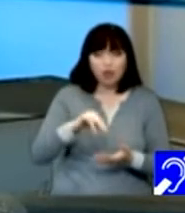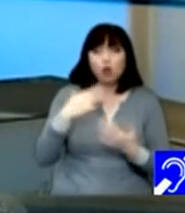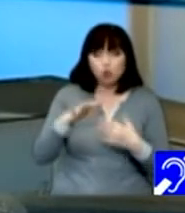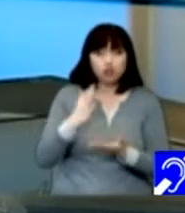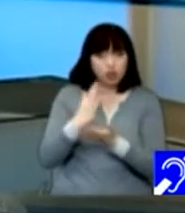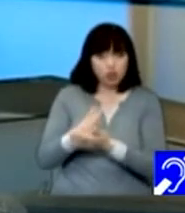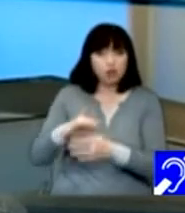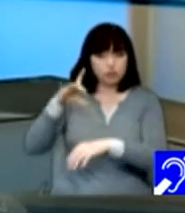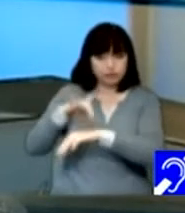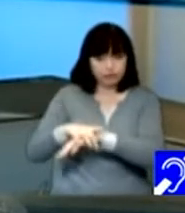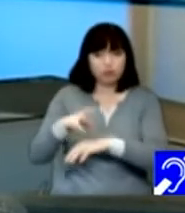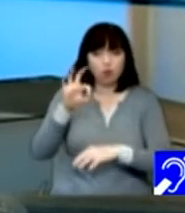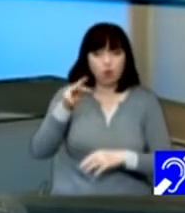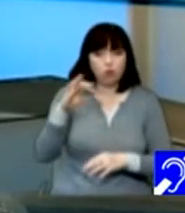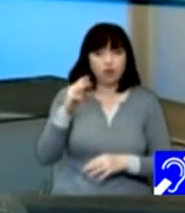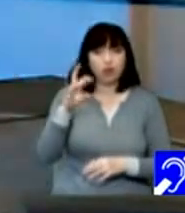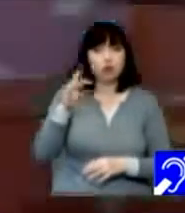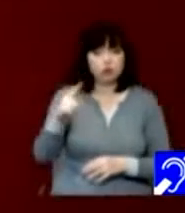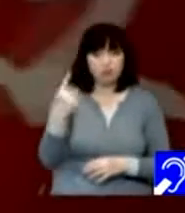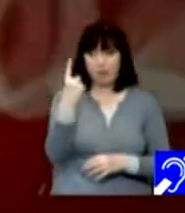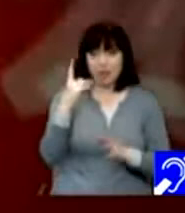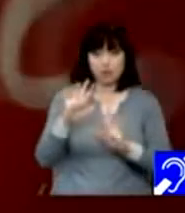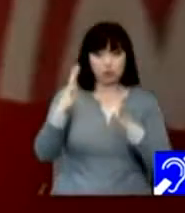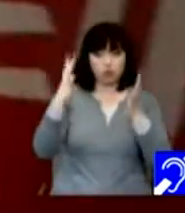transmitere comunitară a mutației Omicron.